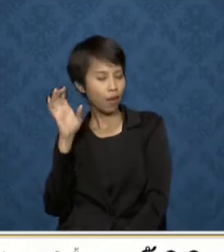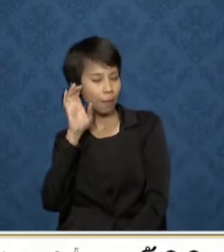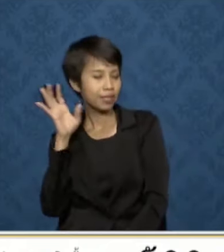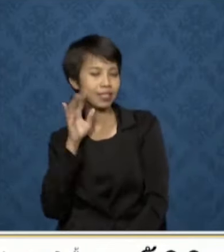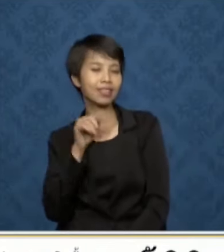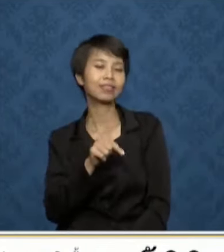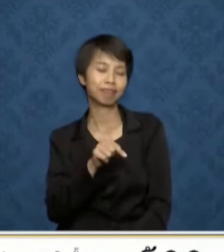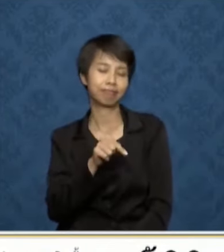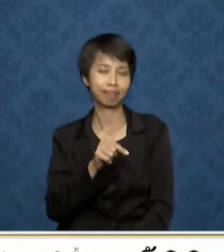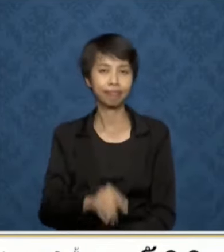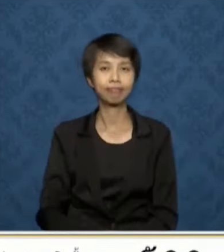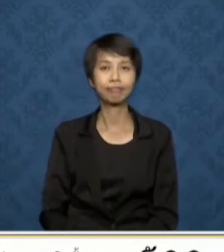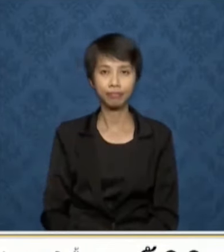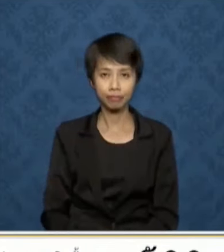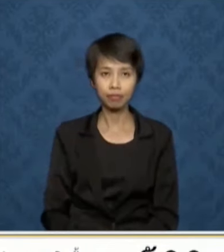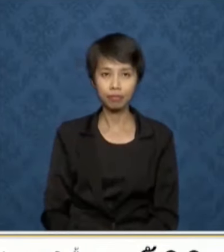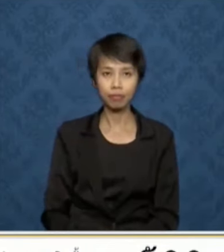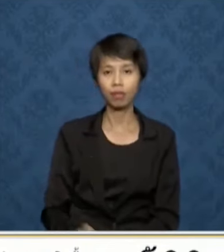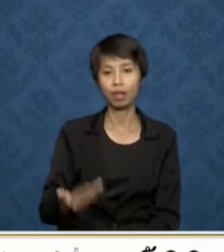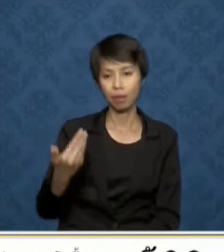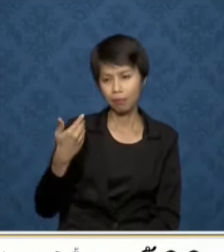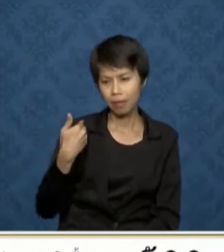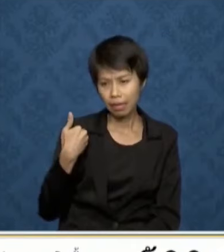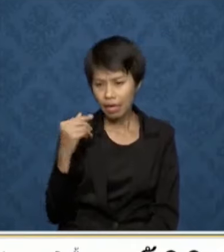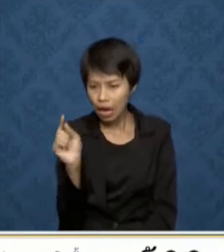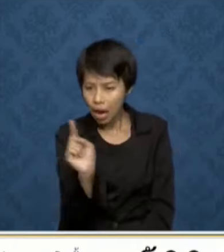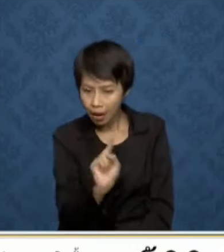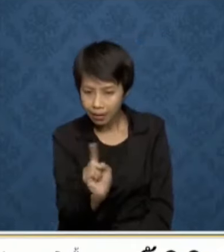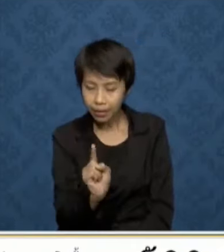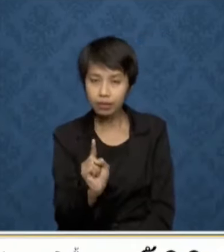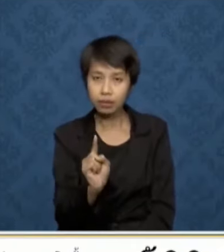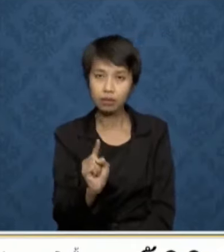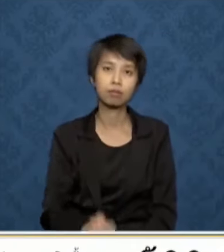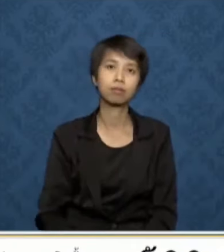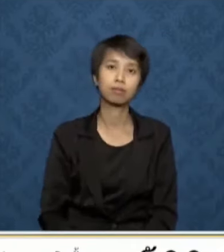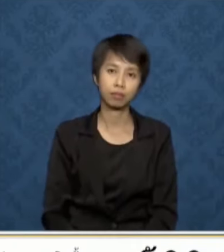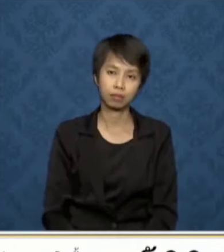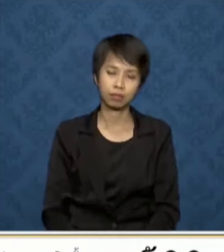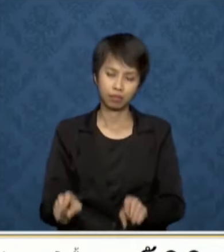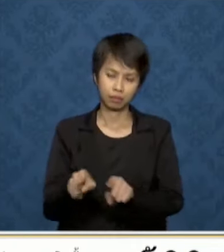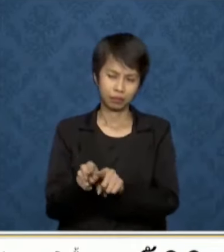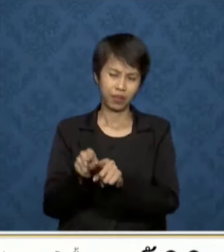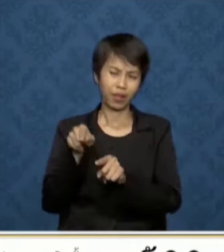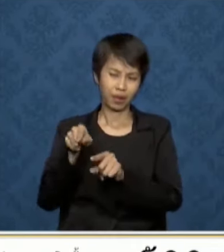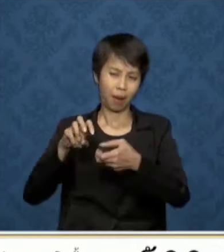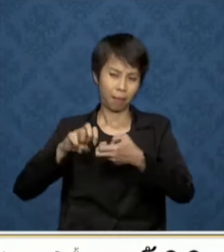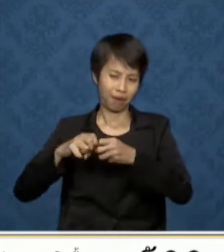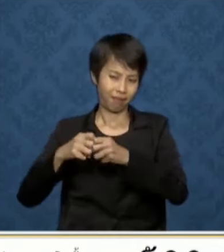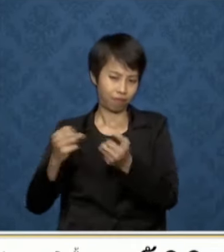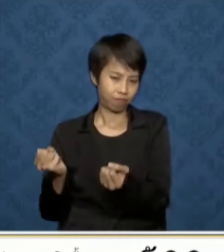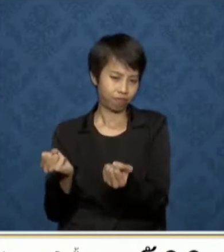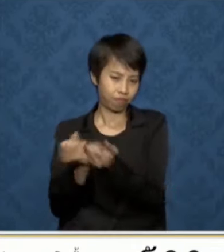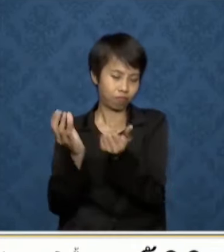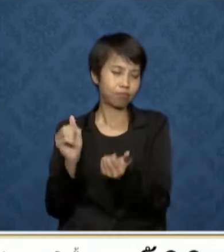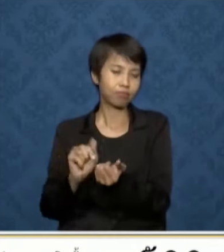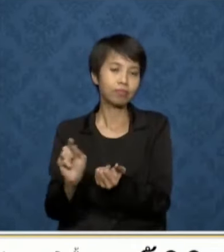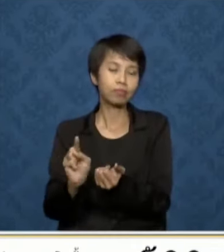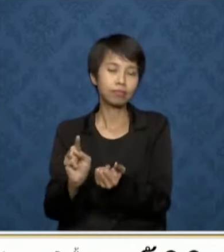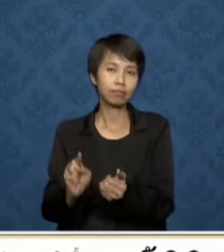ตามสุิธานแบบนี้มันมีโ่ข้อไหนที่มเป็สนิมแล้มทำใหมัขาดออก